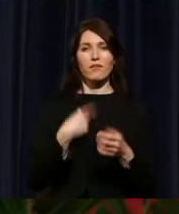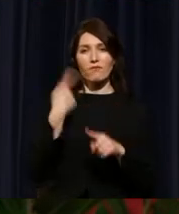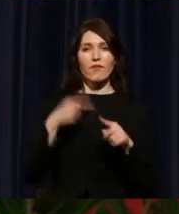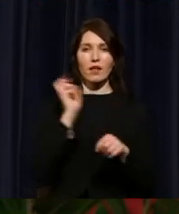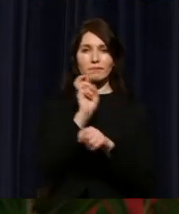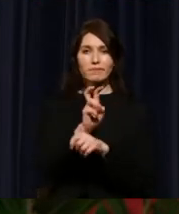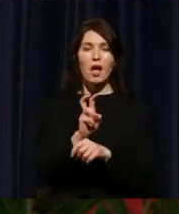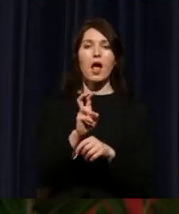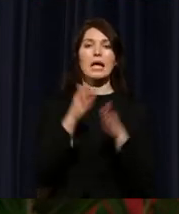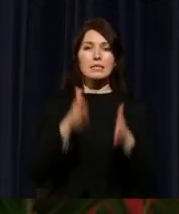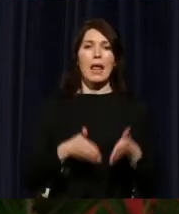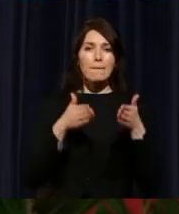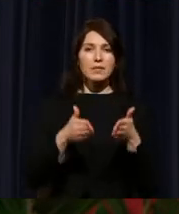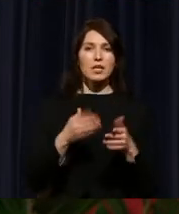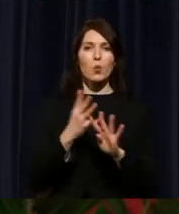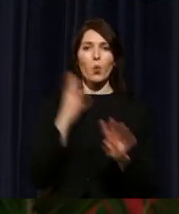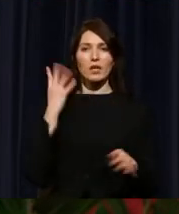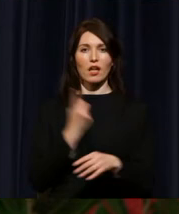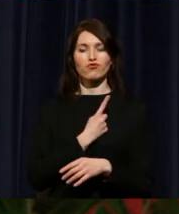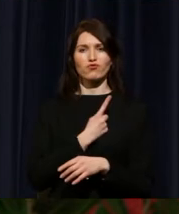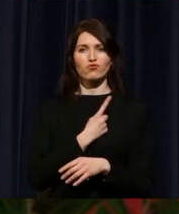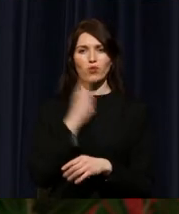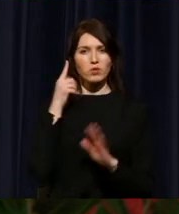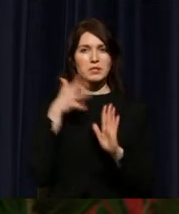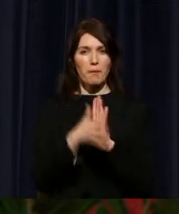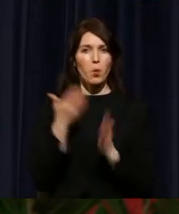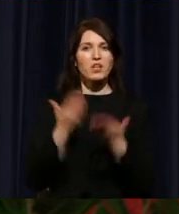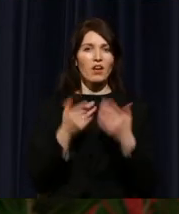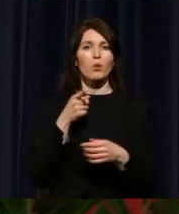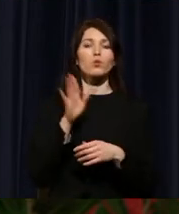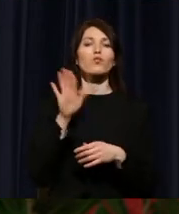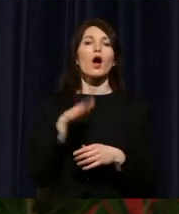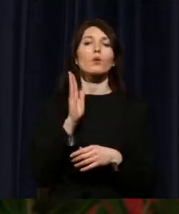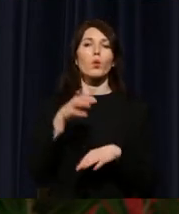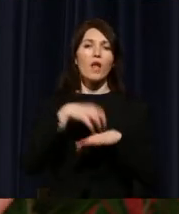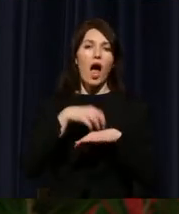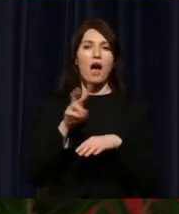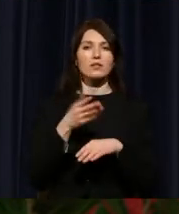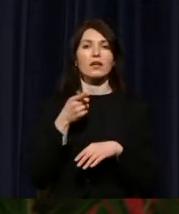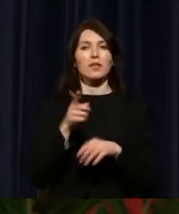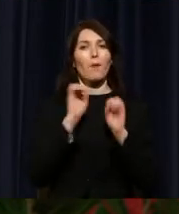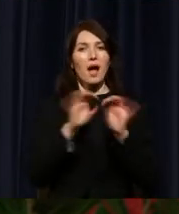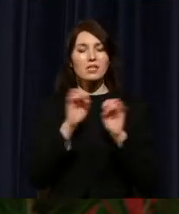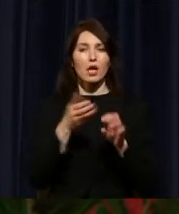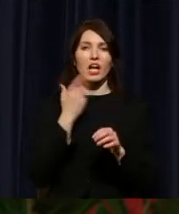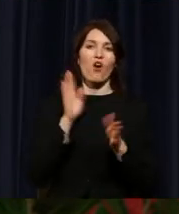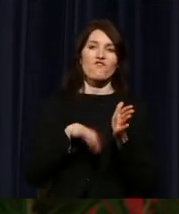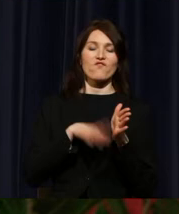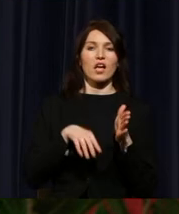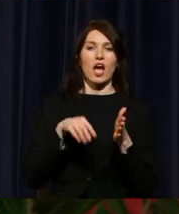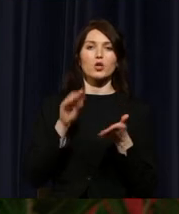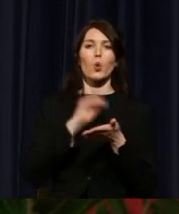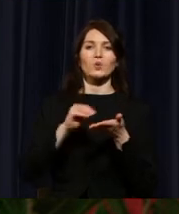uz slimnīcu, nogaidu rindā un saprotu, ka varbūt ārsts, kurš tev kaut ko izskaidro, nevis vienkārši pieņemsim